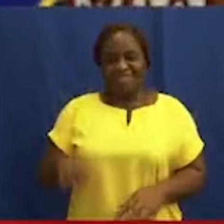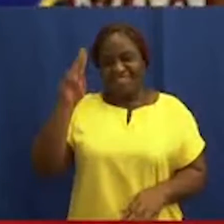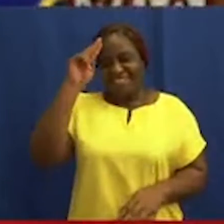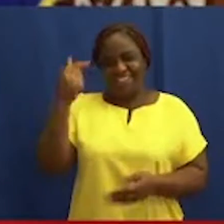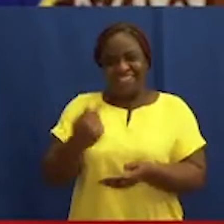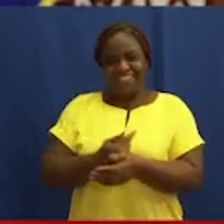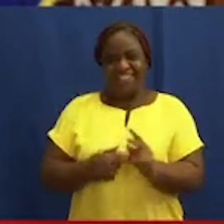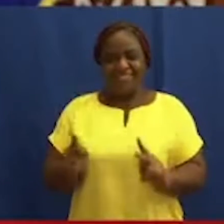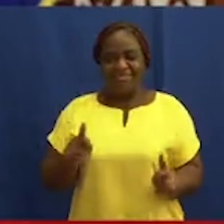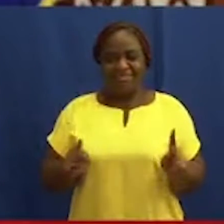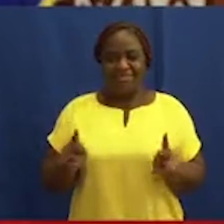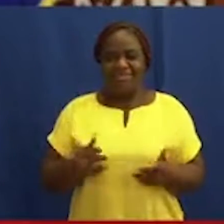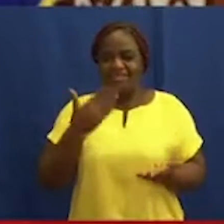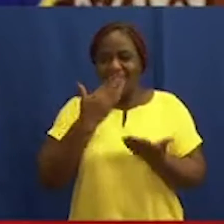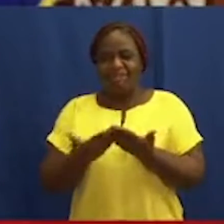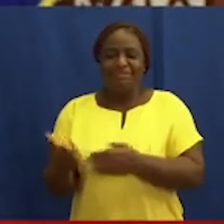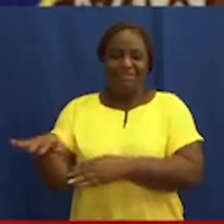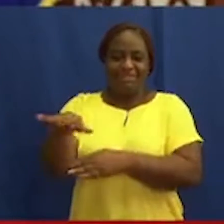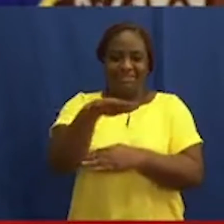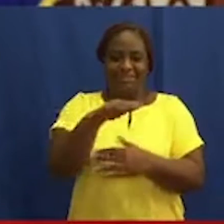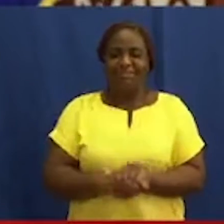Hello, Ghanaians. Good evening.